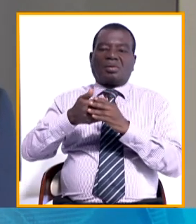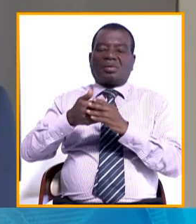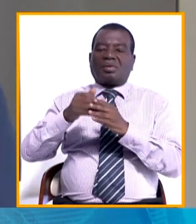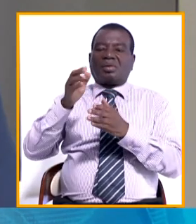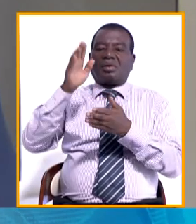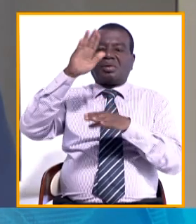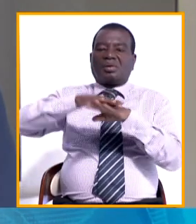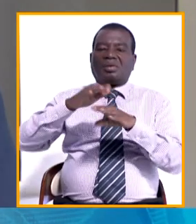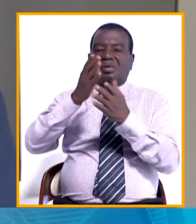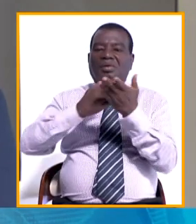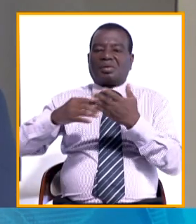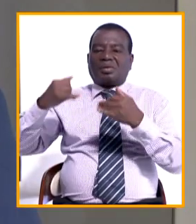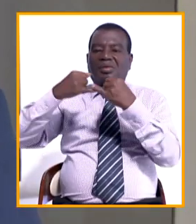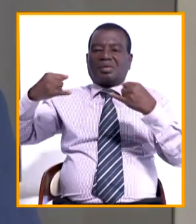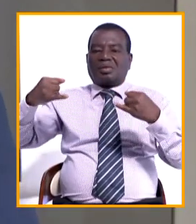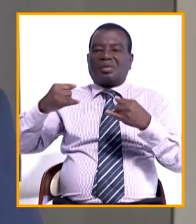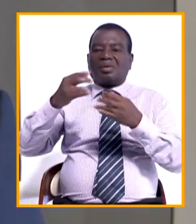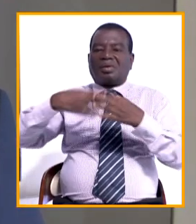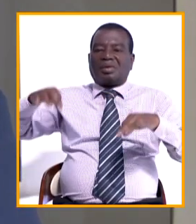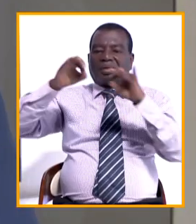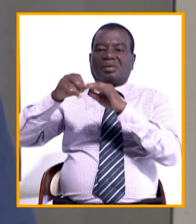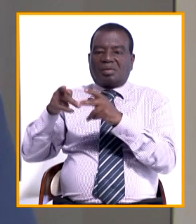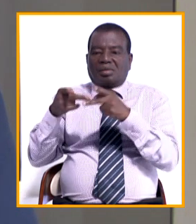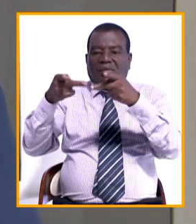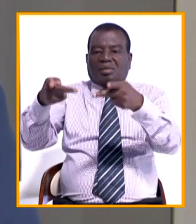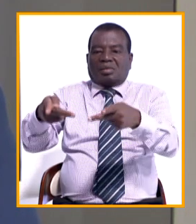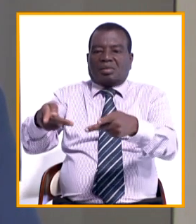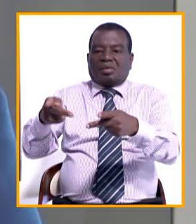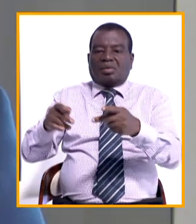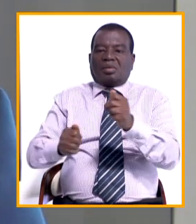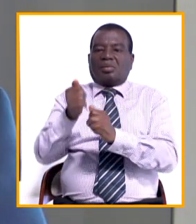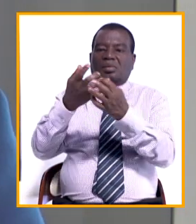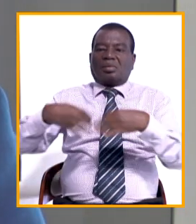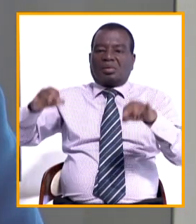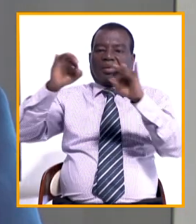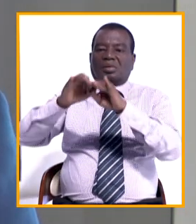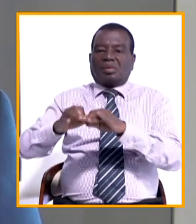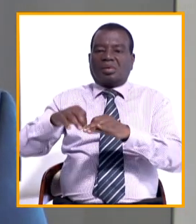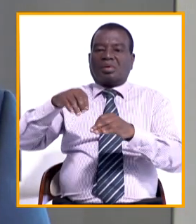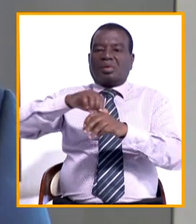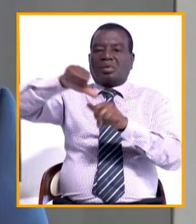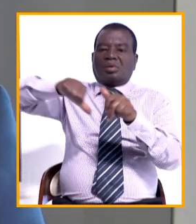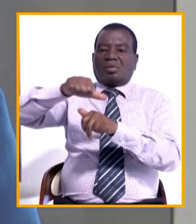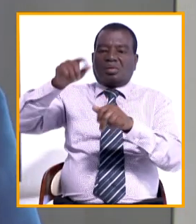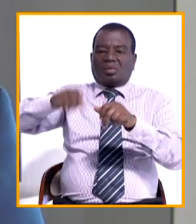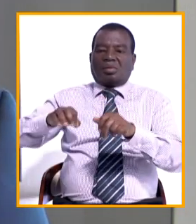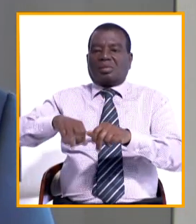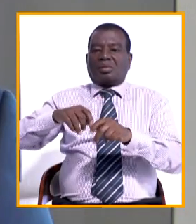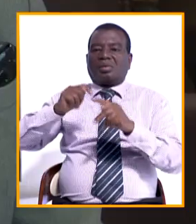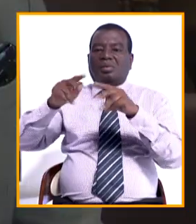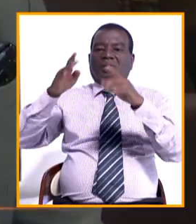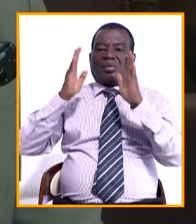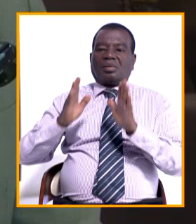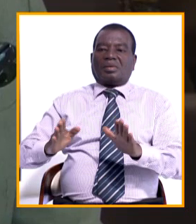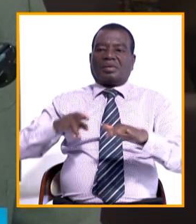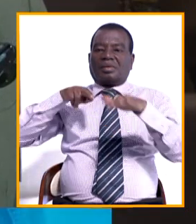certaines chaînes, on se rend compte que les valeurs que nous proposons sont vraiment les plus importantes de pouvoir les recentrer autour des besoins de nos téléspectateurs.